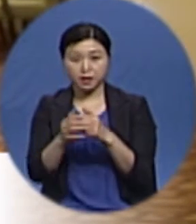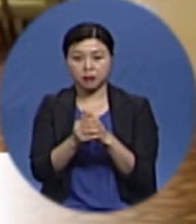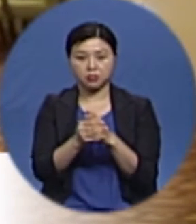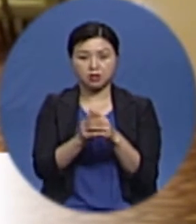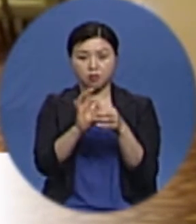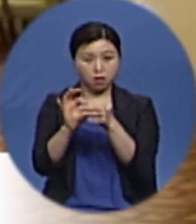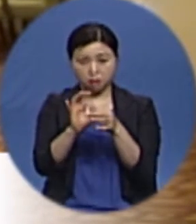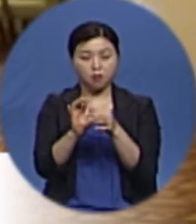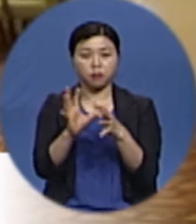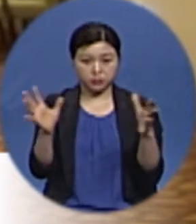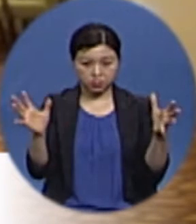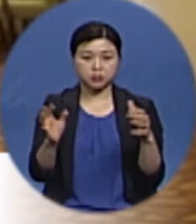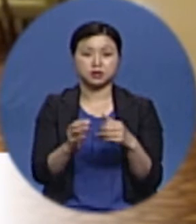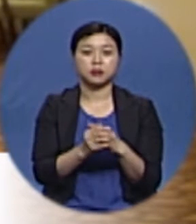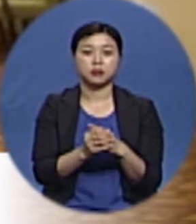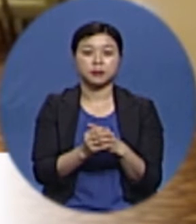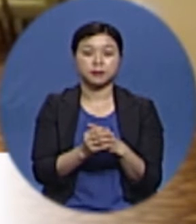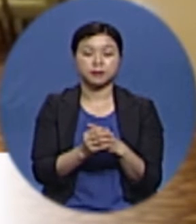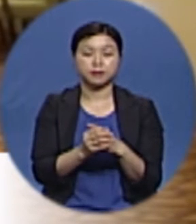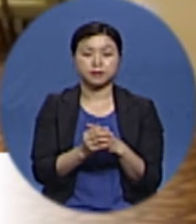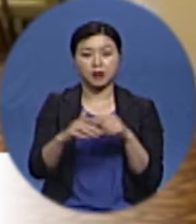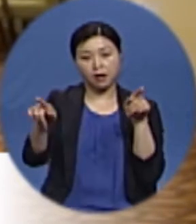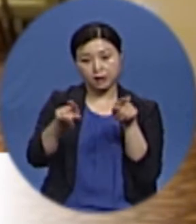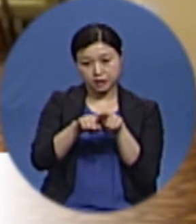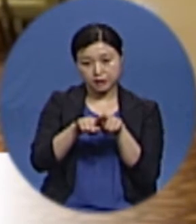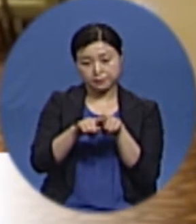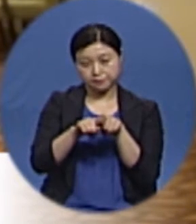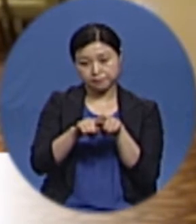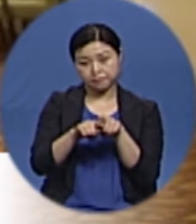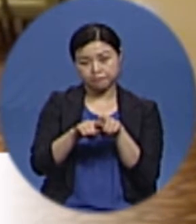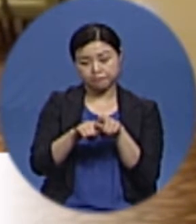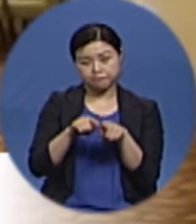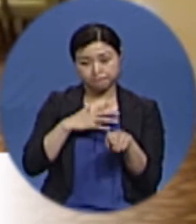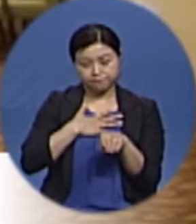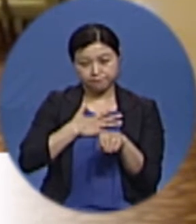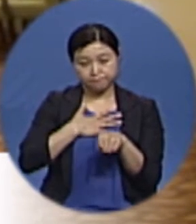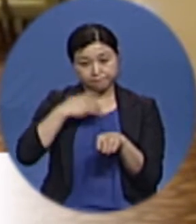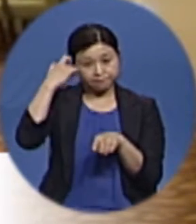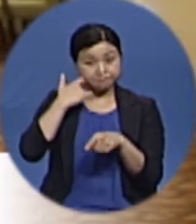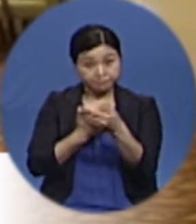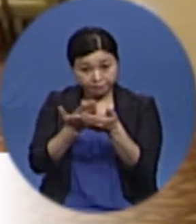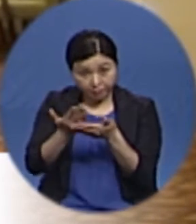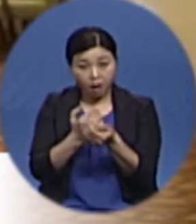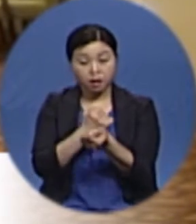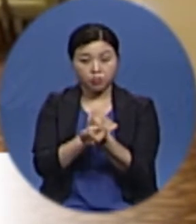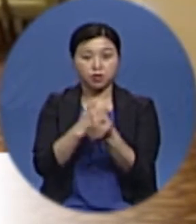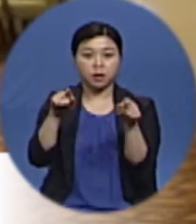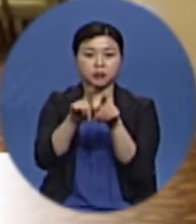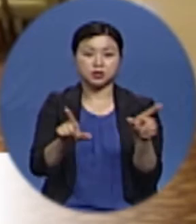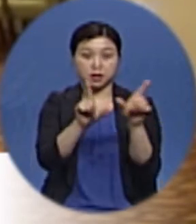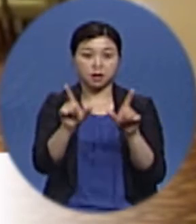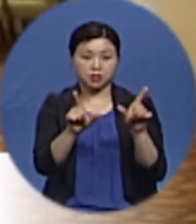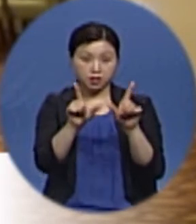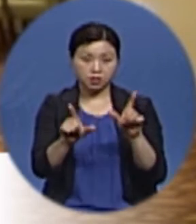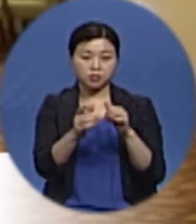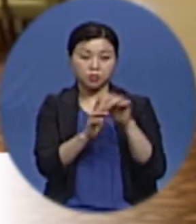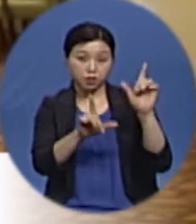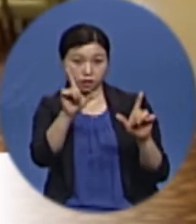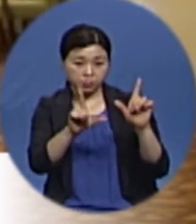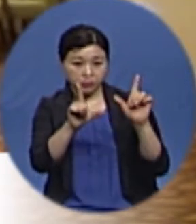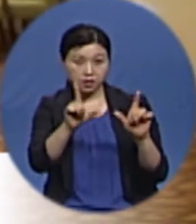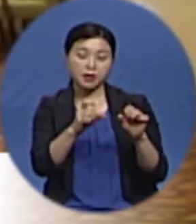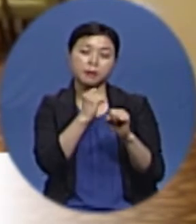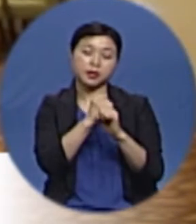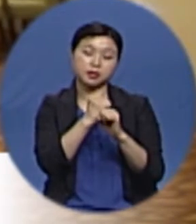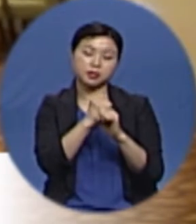벽을 넘어가지고 같이 숨 막고 호흡하고 같이 생활하는 이런 사회를 만들